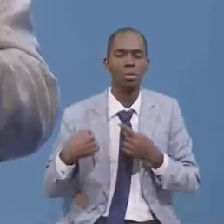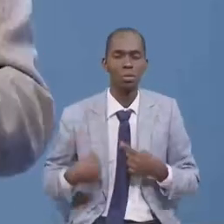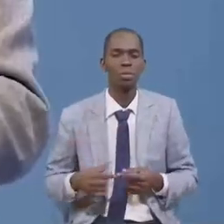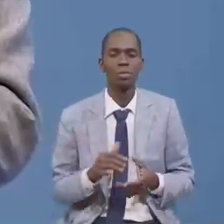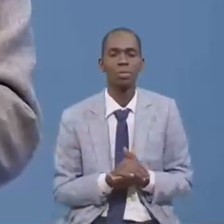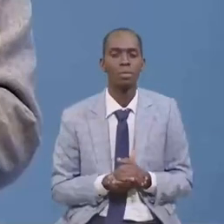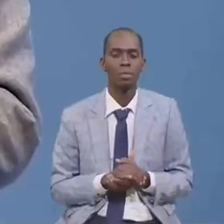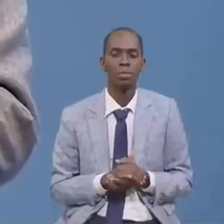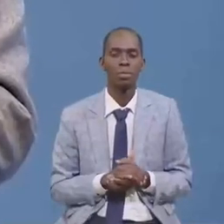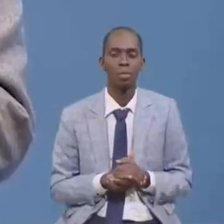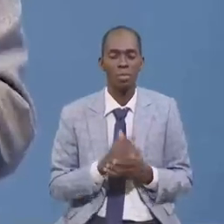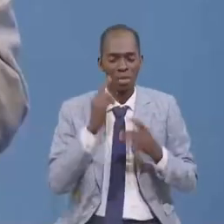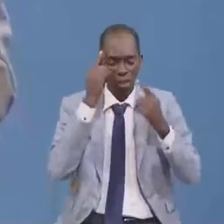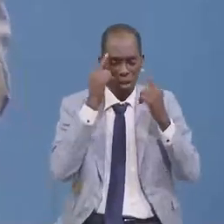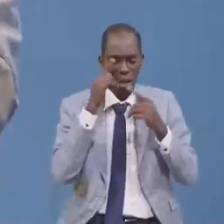Pensez à l'homme.